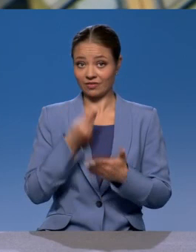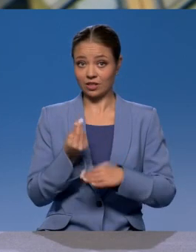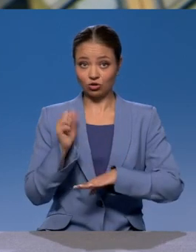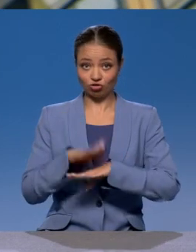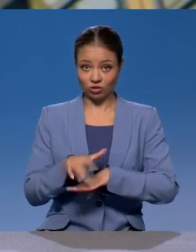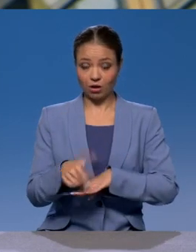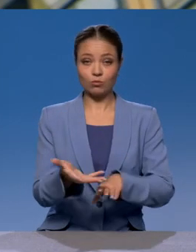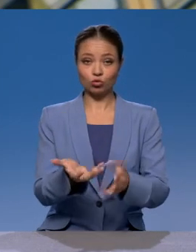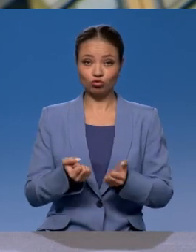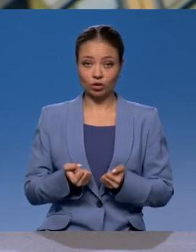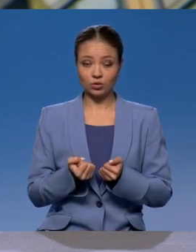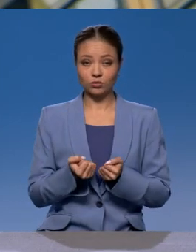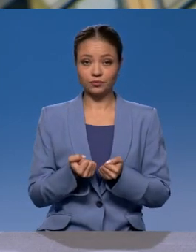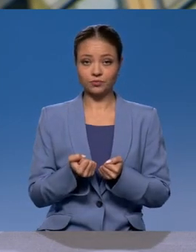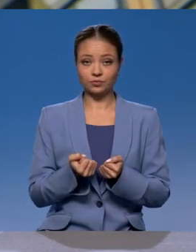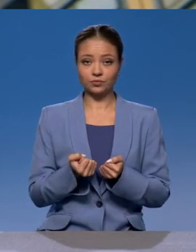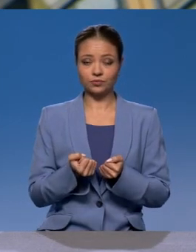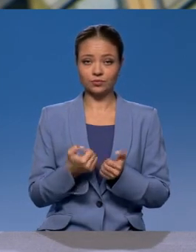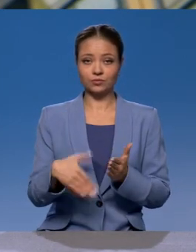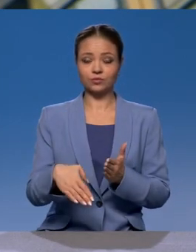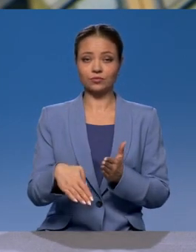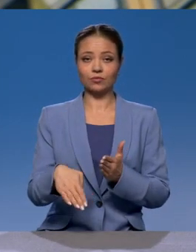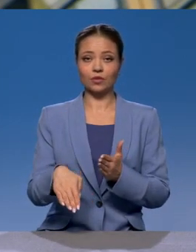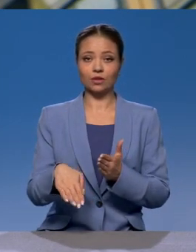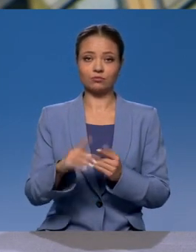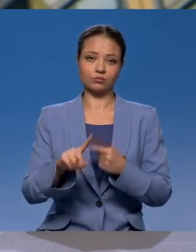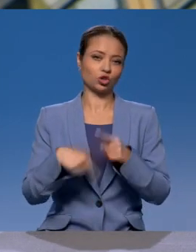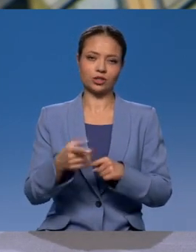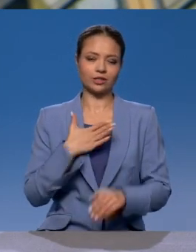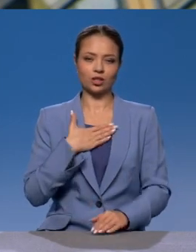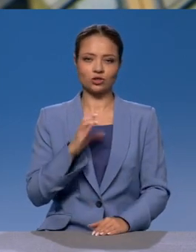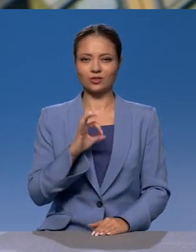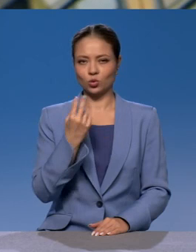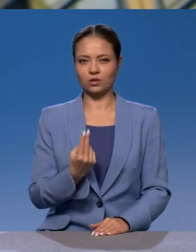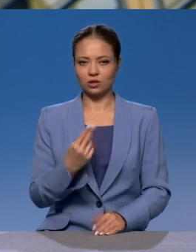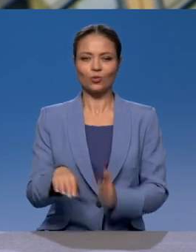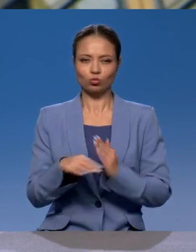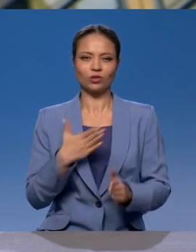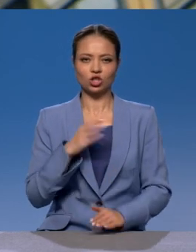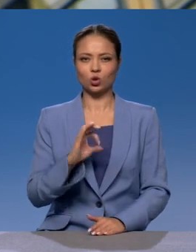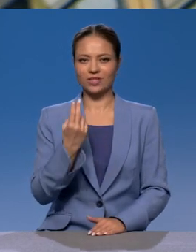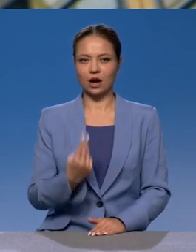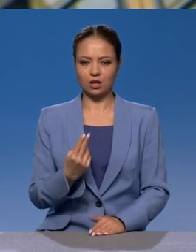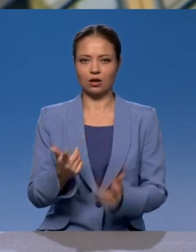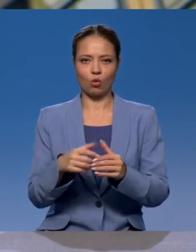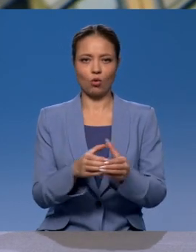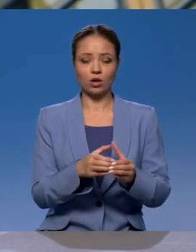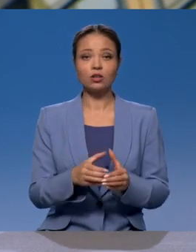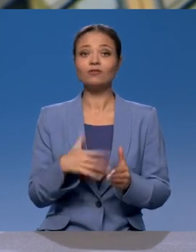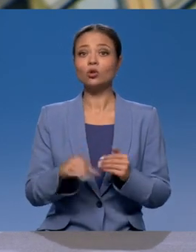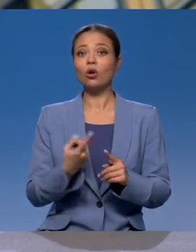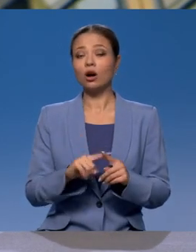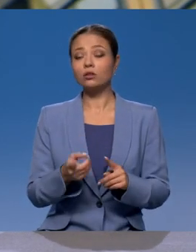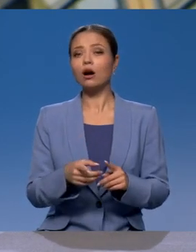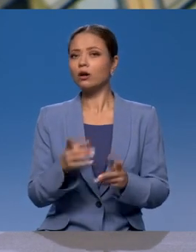через, по крайней мере, через социальные наши органы, да, там они все учитывают и считают, сколько человек